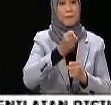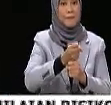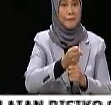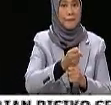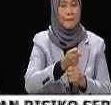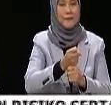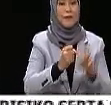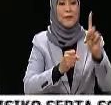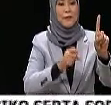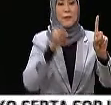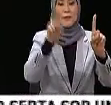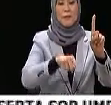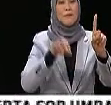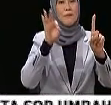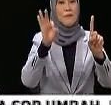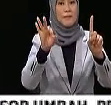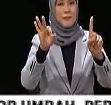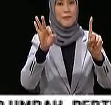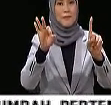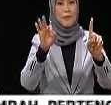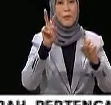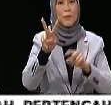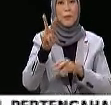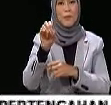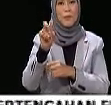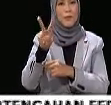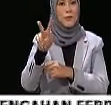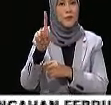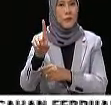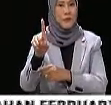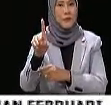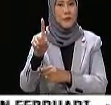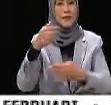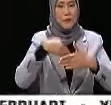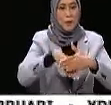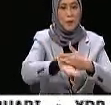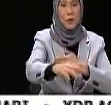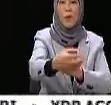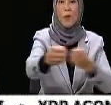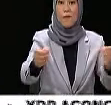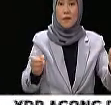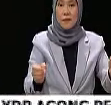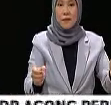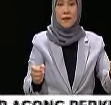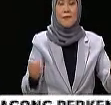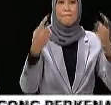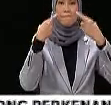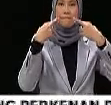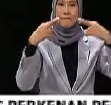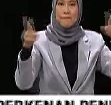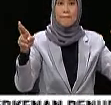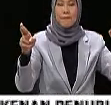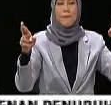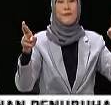carasiumi persatu September 2021 saya masuk gabat resmi ama ke setelah